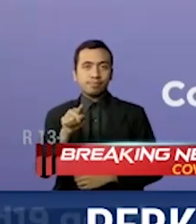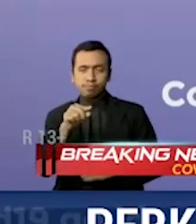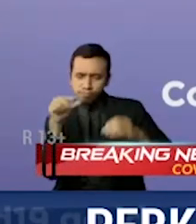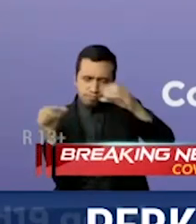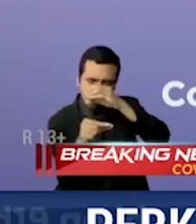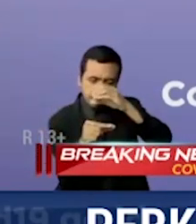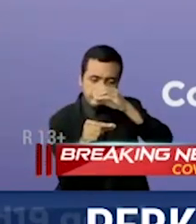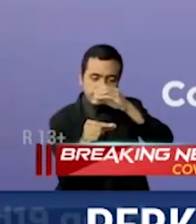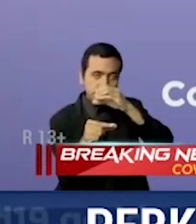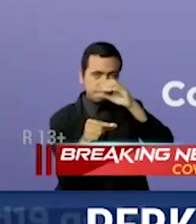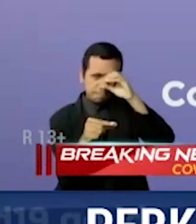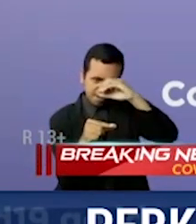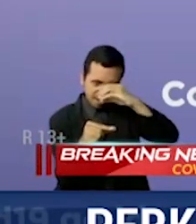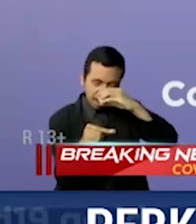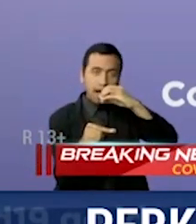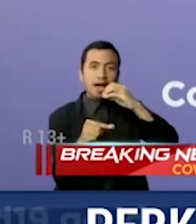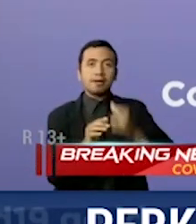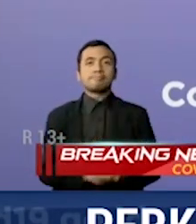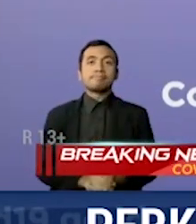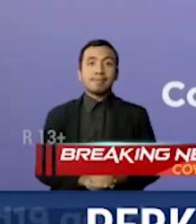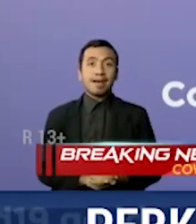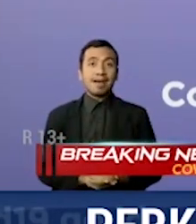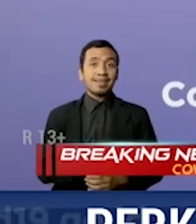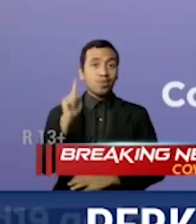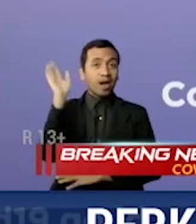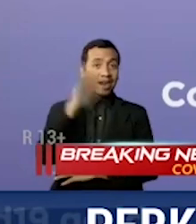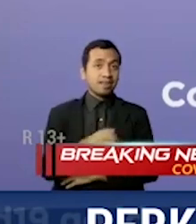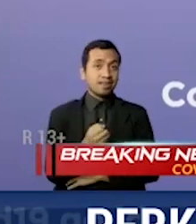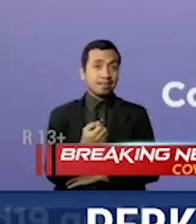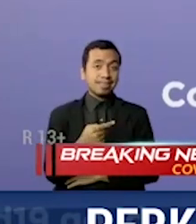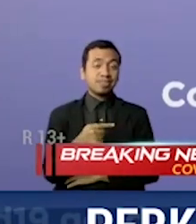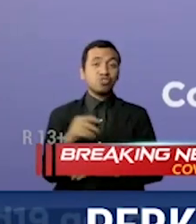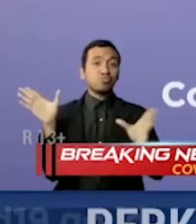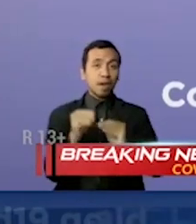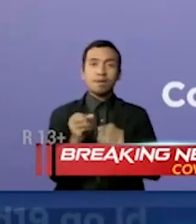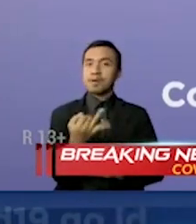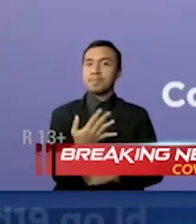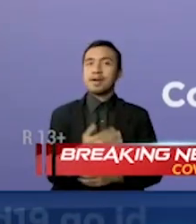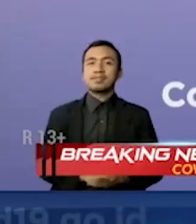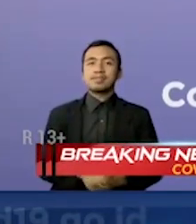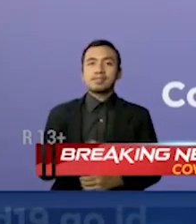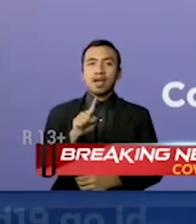sehingga total spesimen yang kita periksa hari ini adalah satu juta